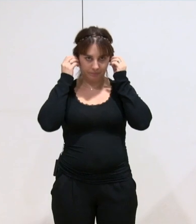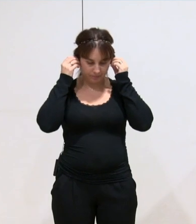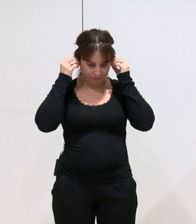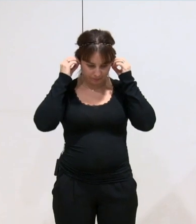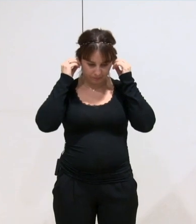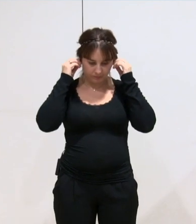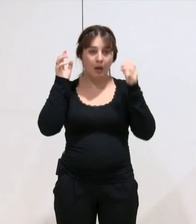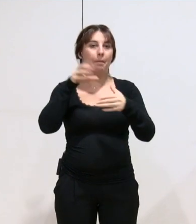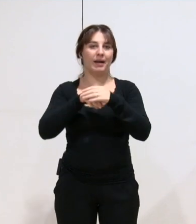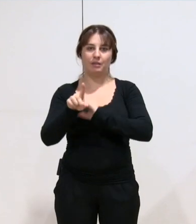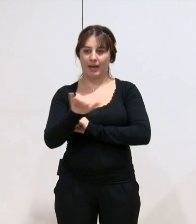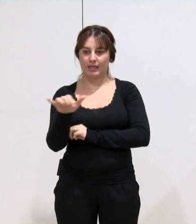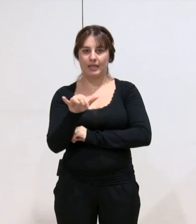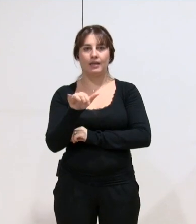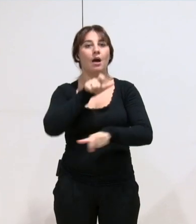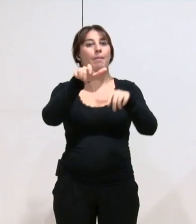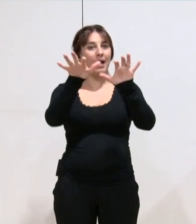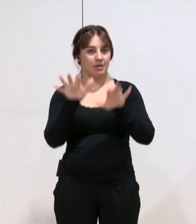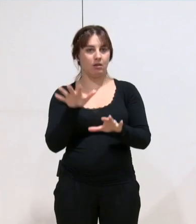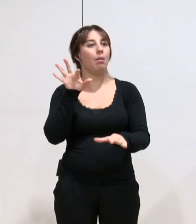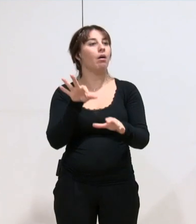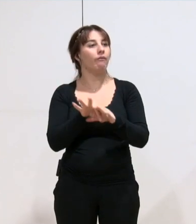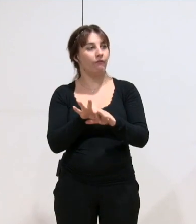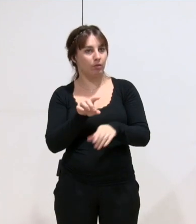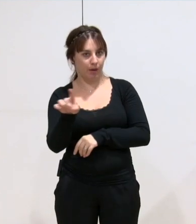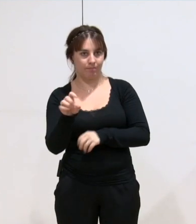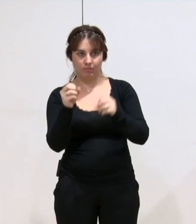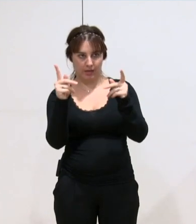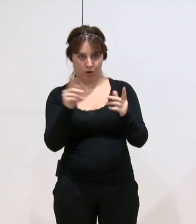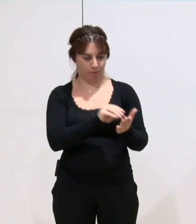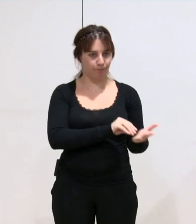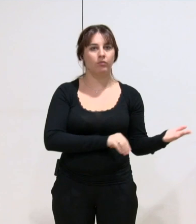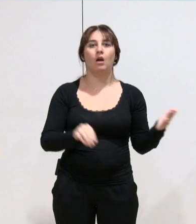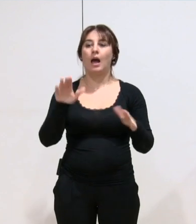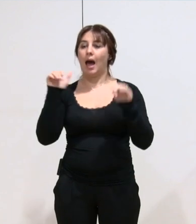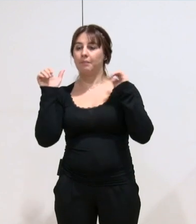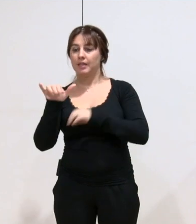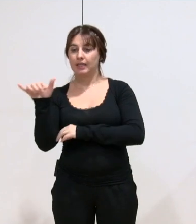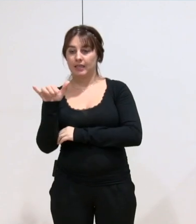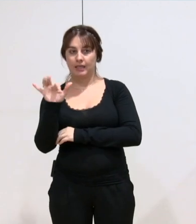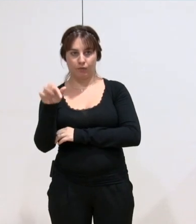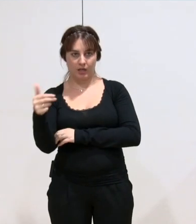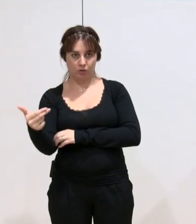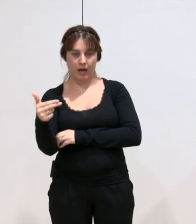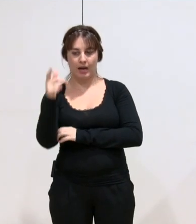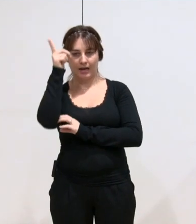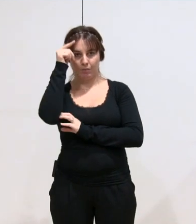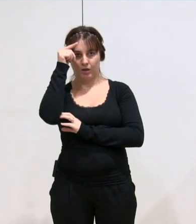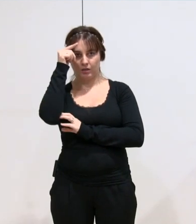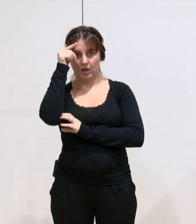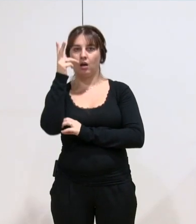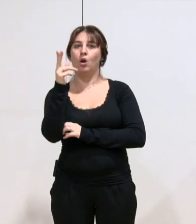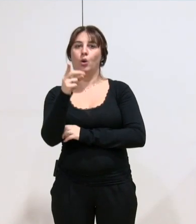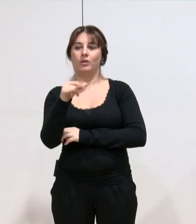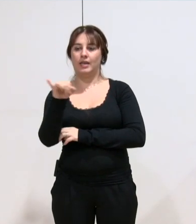Soit, donc, les administrateurs. Qui s'abstient ? Le Front national, les Républicains,